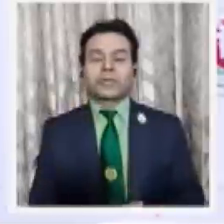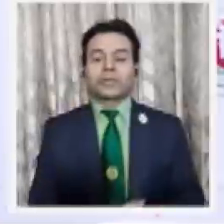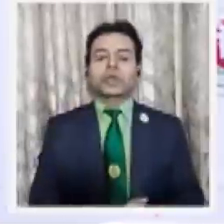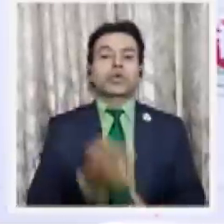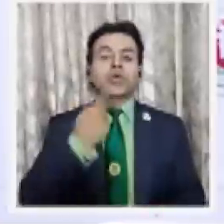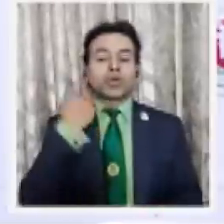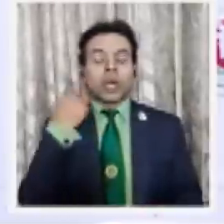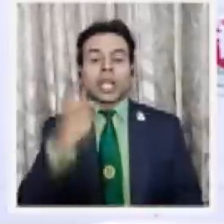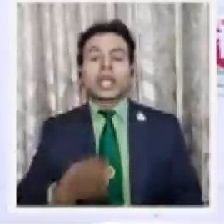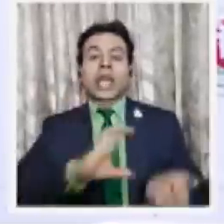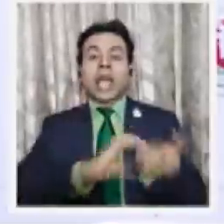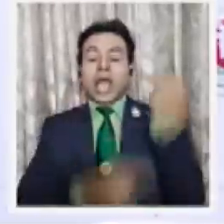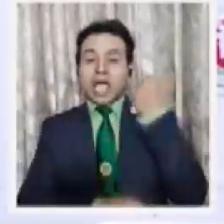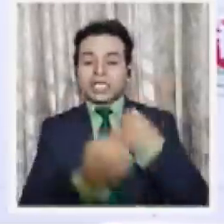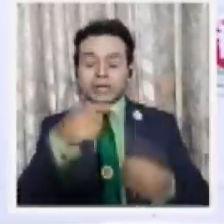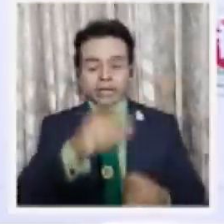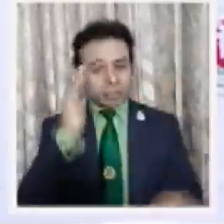3.37%, ময়মনসিংহ 58 জন,